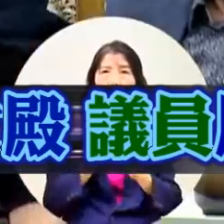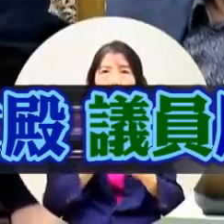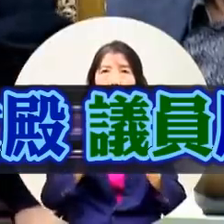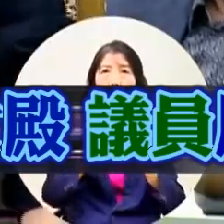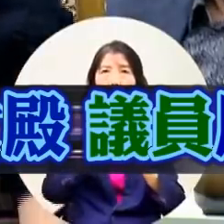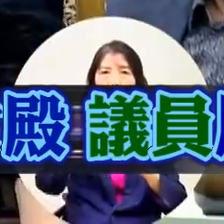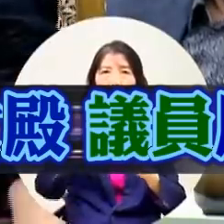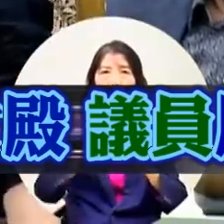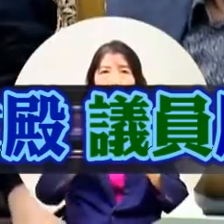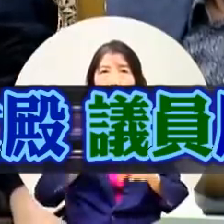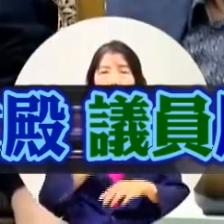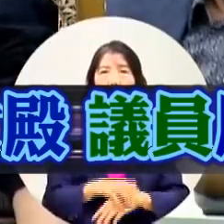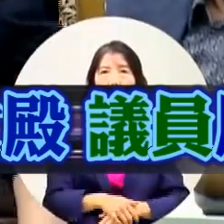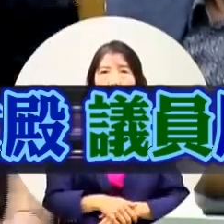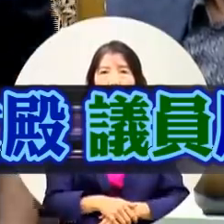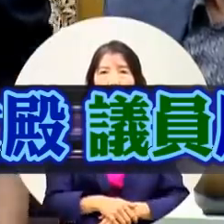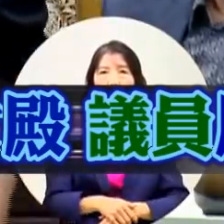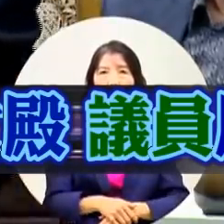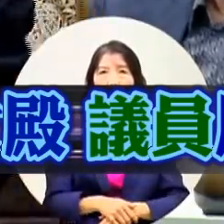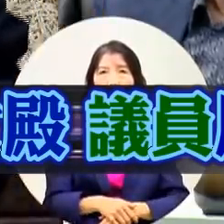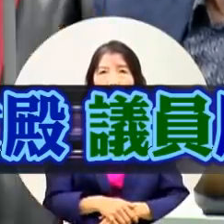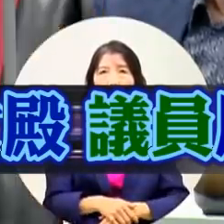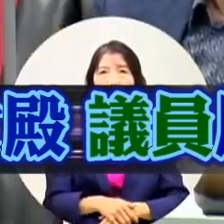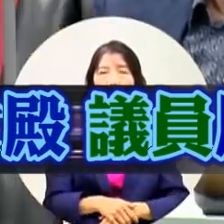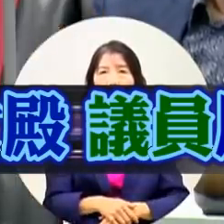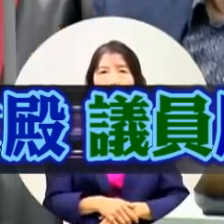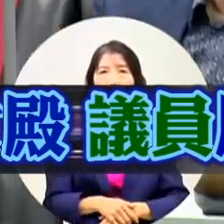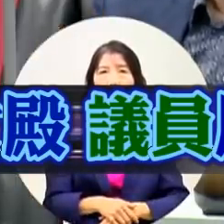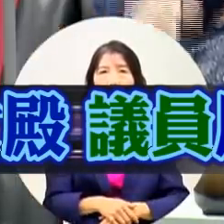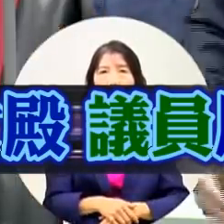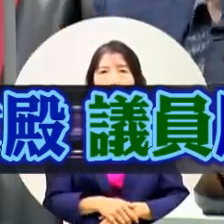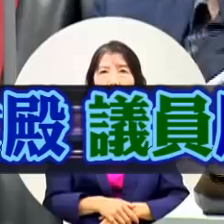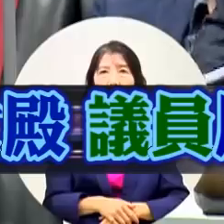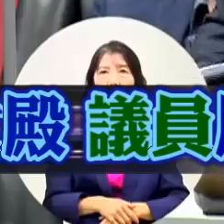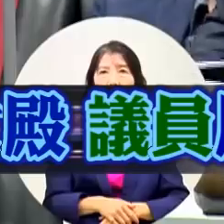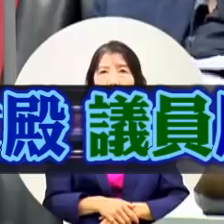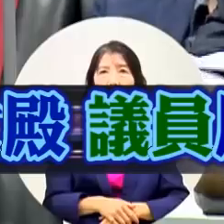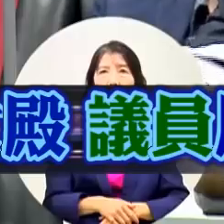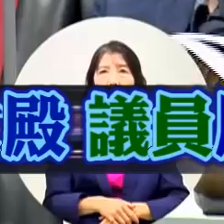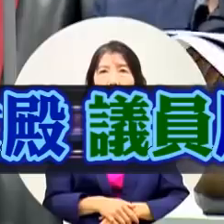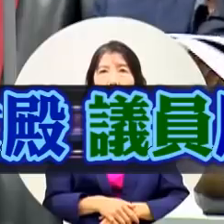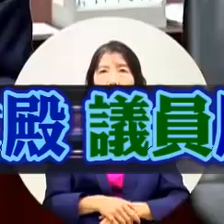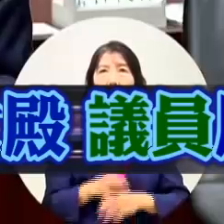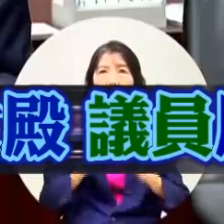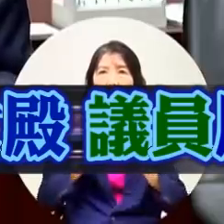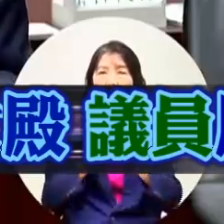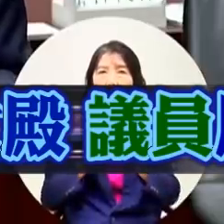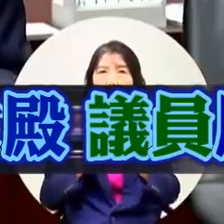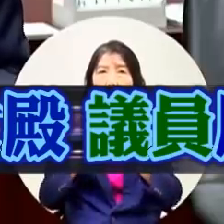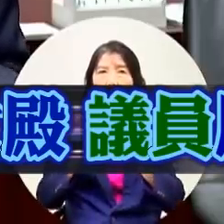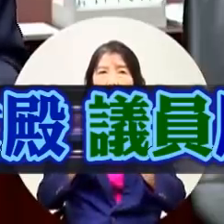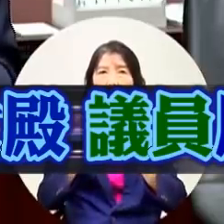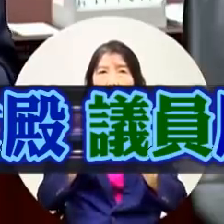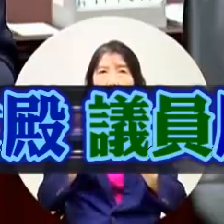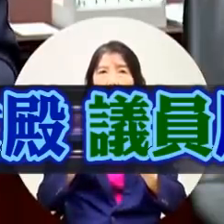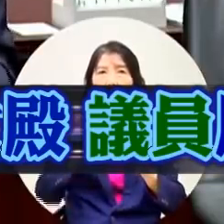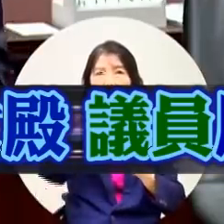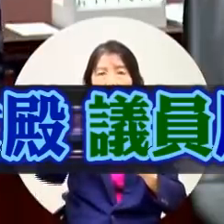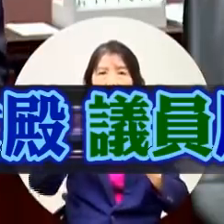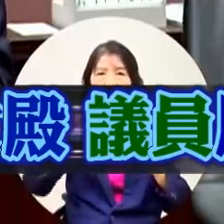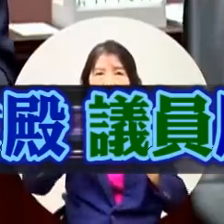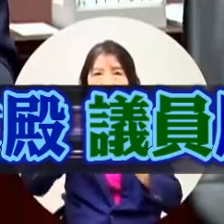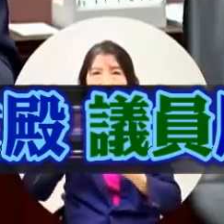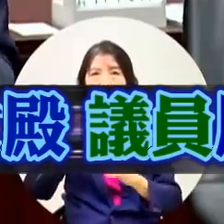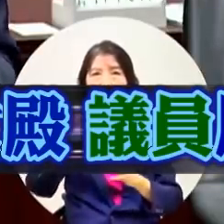以先请坐。局长，你先请坐。还没有问你，局长，你先请坐了。哎，来，请问市长，请教月世界位于哪个行政区？